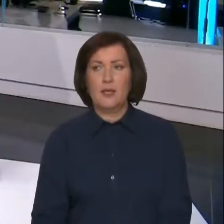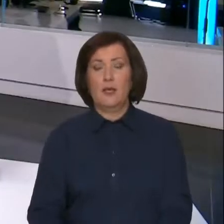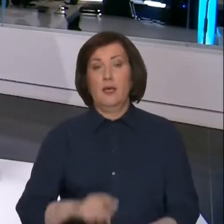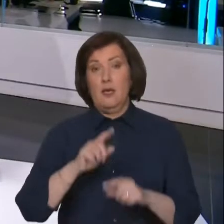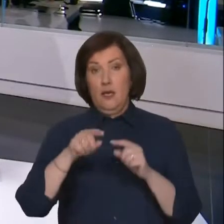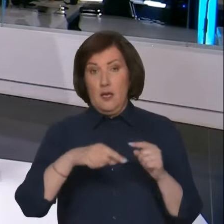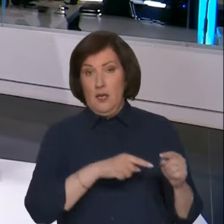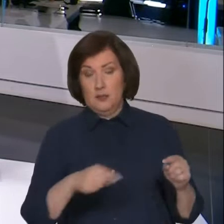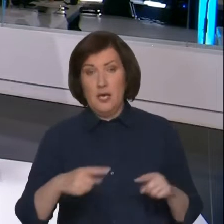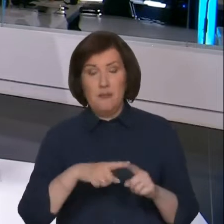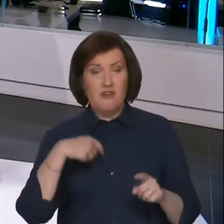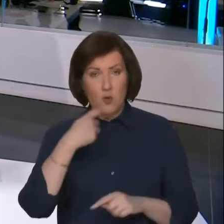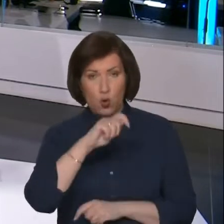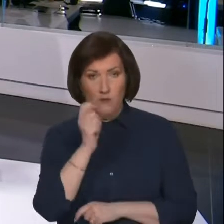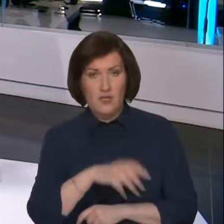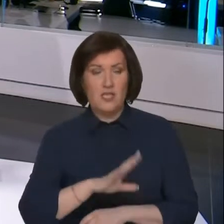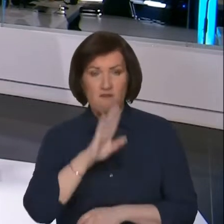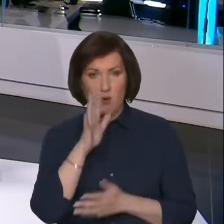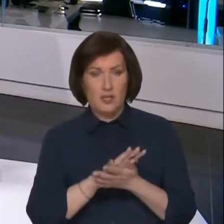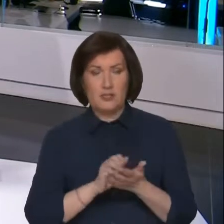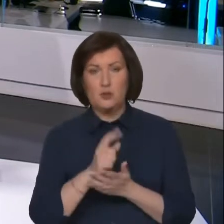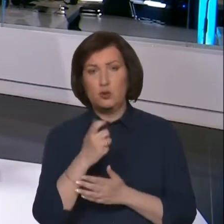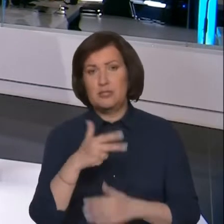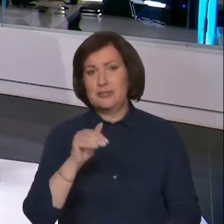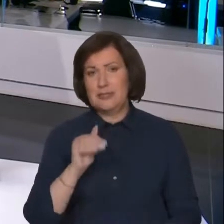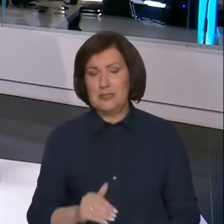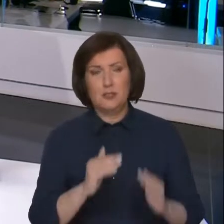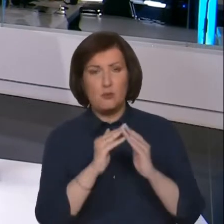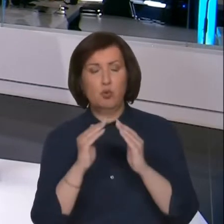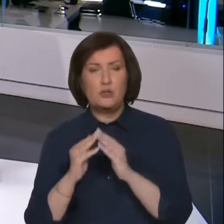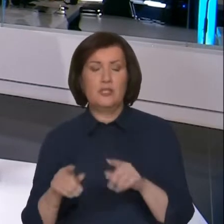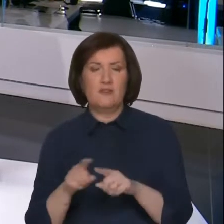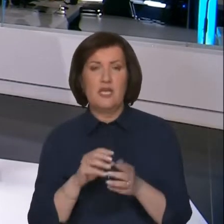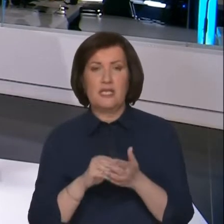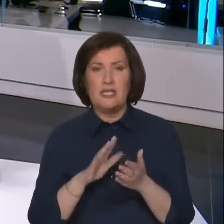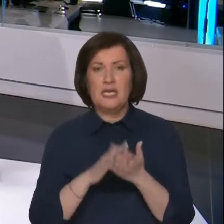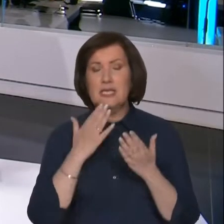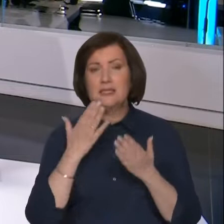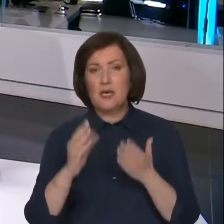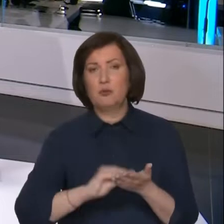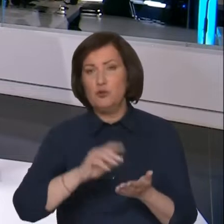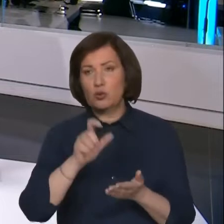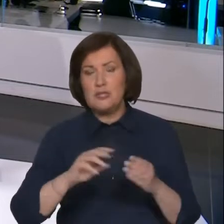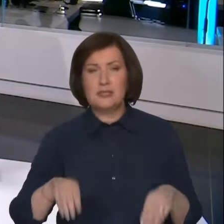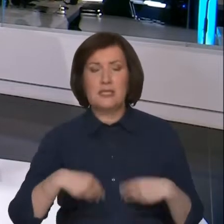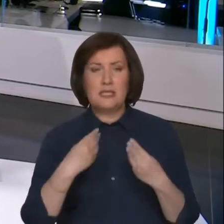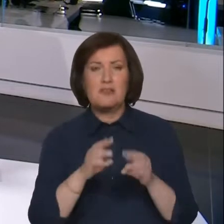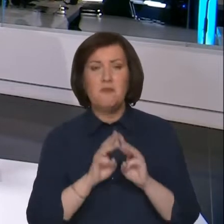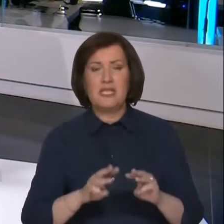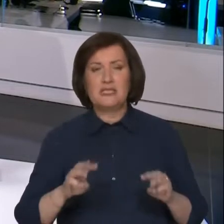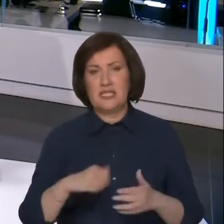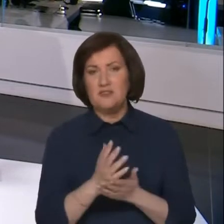За півроку війни ворог знищив понад 130 тисяч житлових будинків. Такі дані на запит журналістів Суспільного надали у